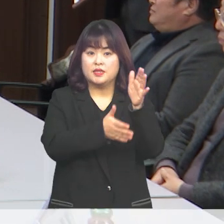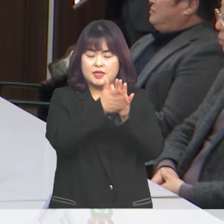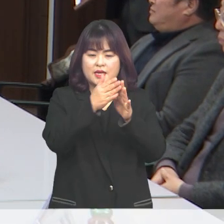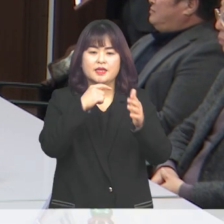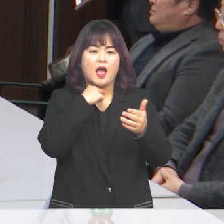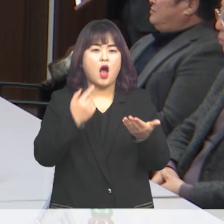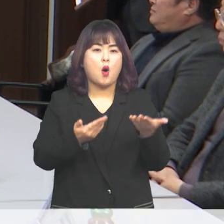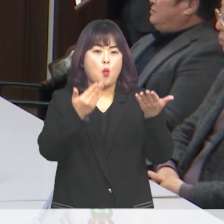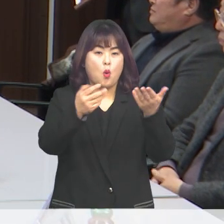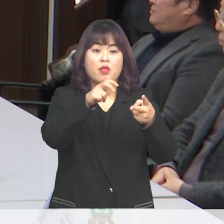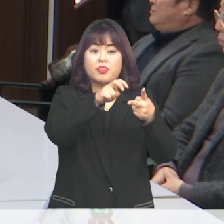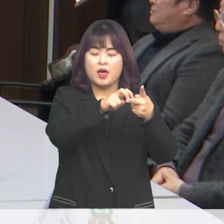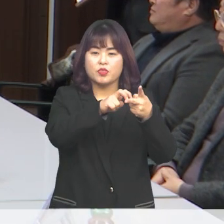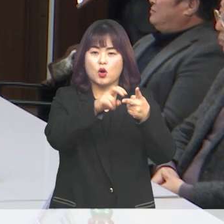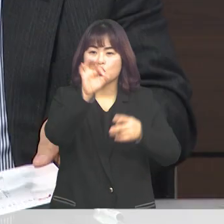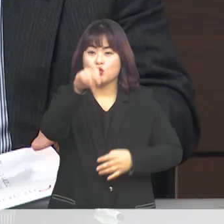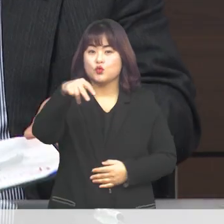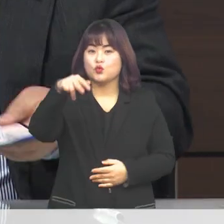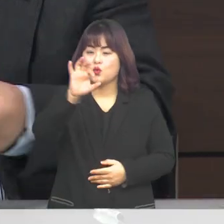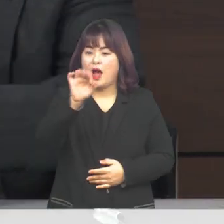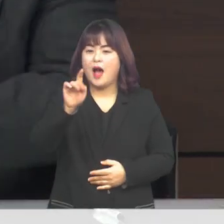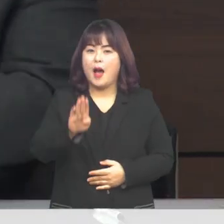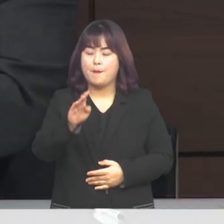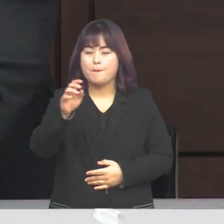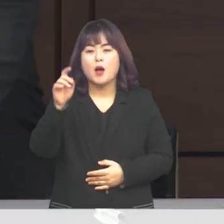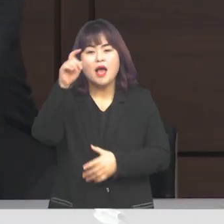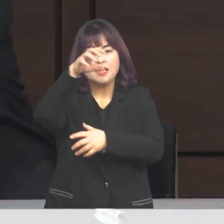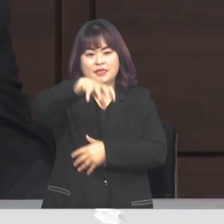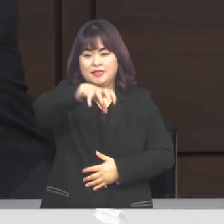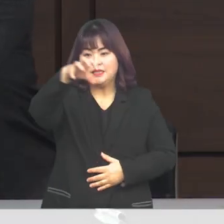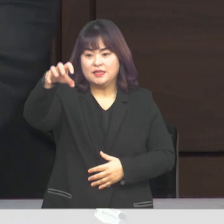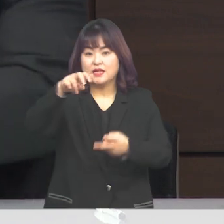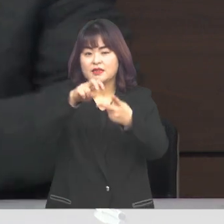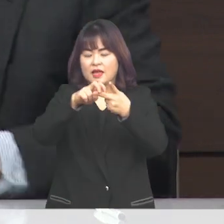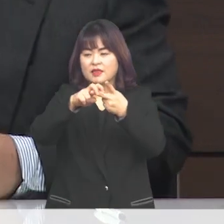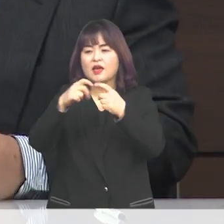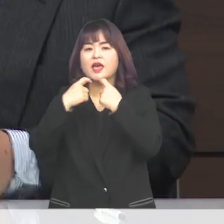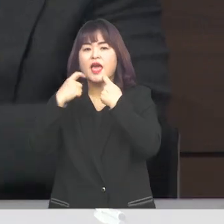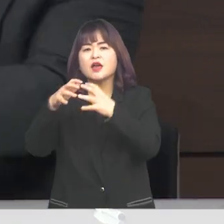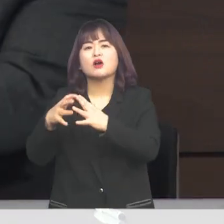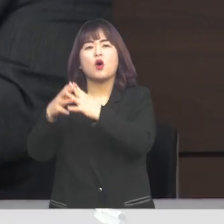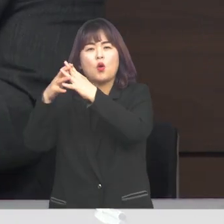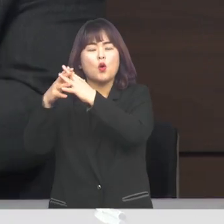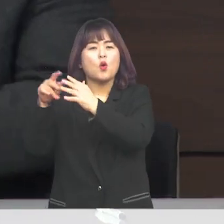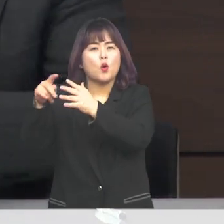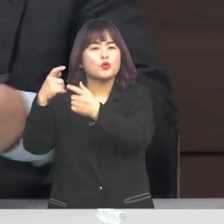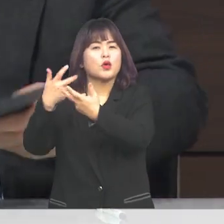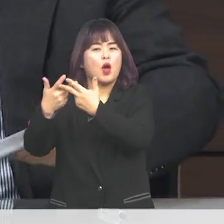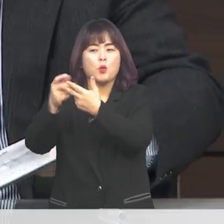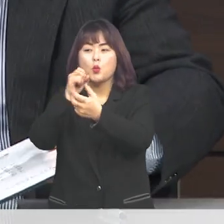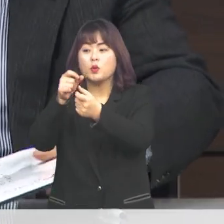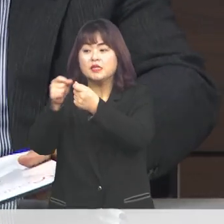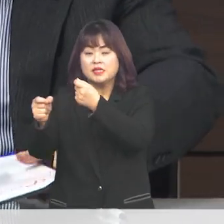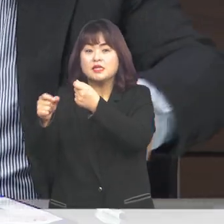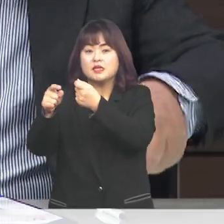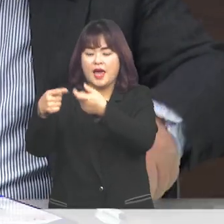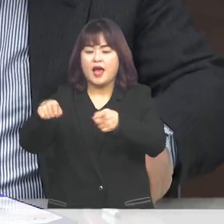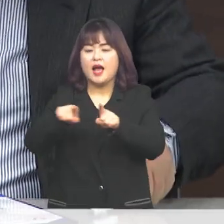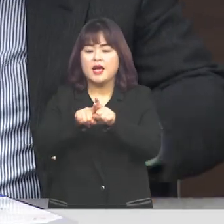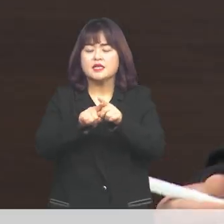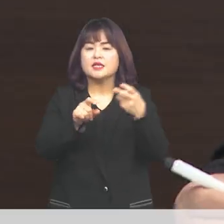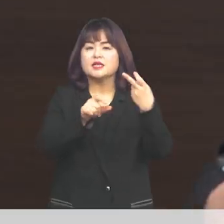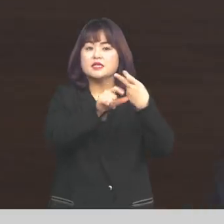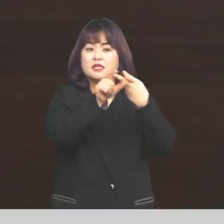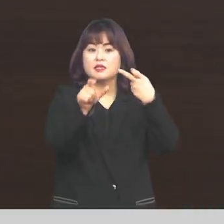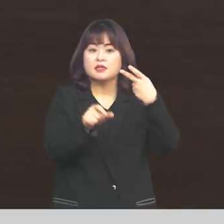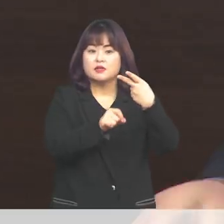용인시 자원봉사센터와 유압크레인 용인협회, 건설기계 개별 연명사업자협의회, 경기도 용인지회가 지난